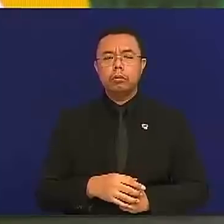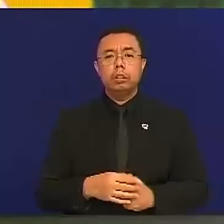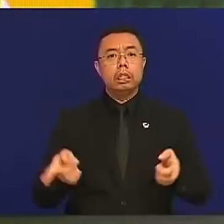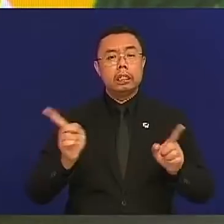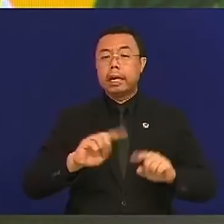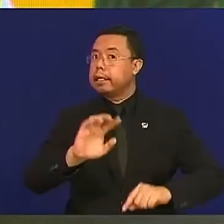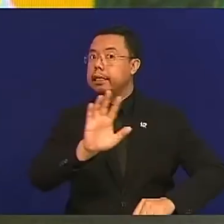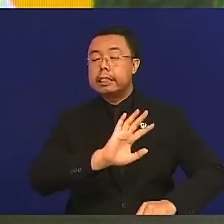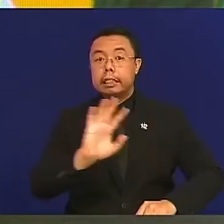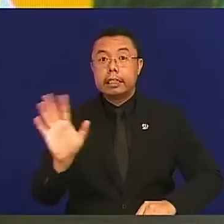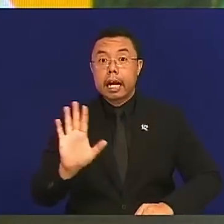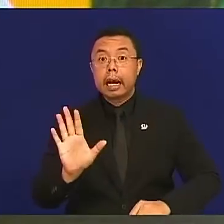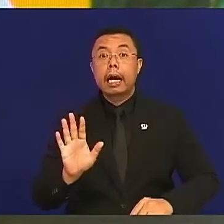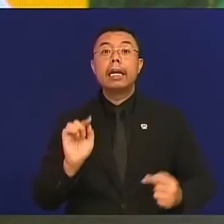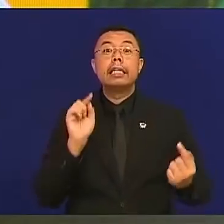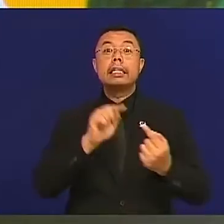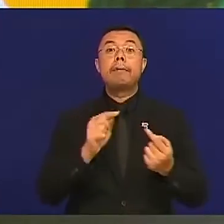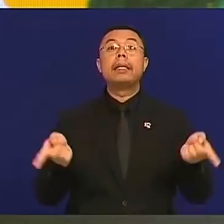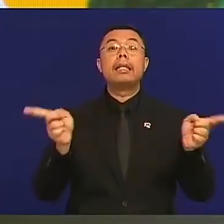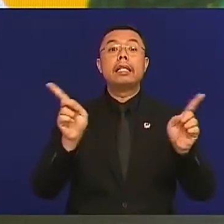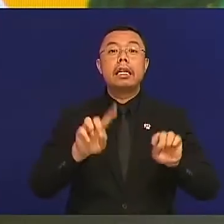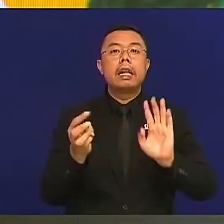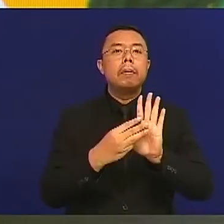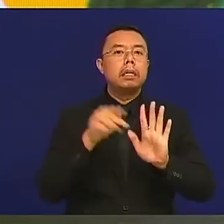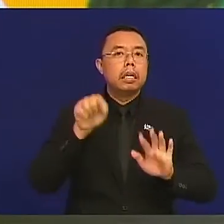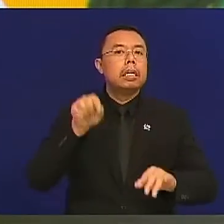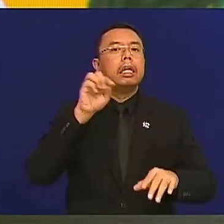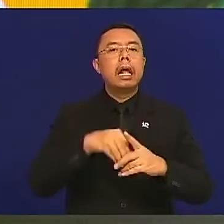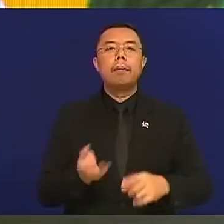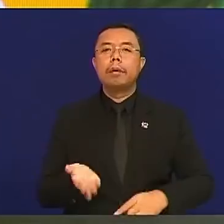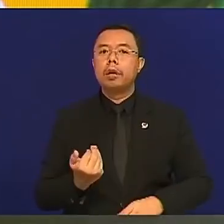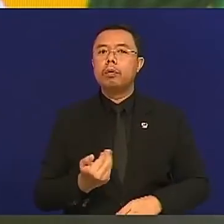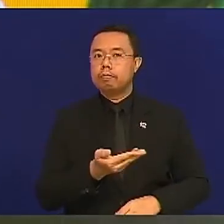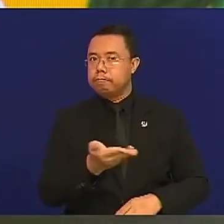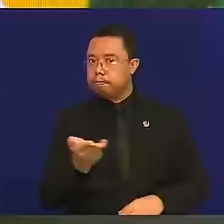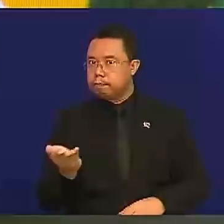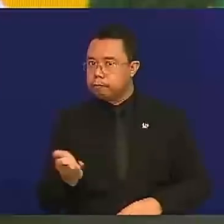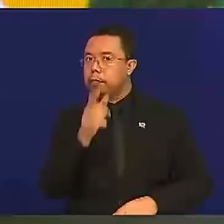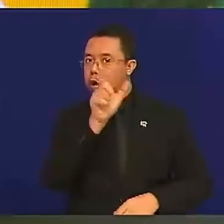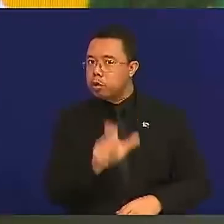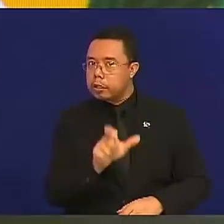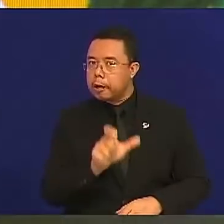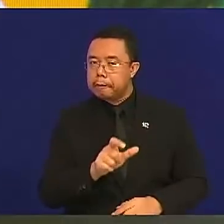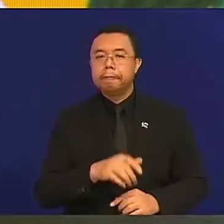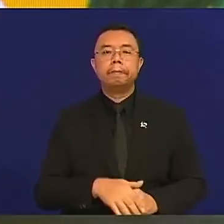Jadi jangan sampai terjadi hal ini dalam kehidupan manusia.